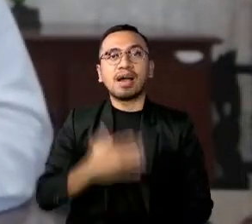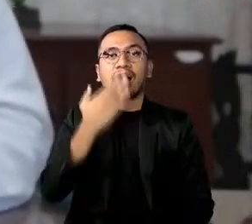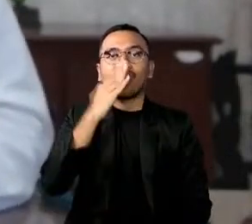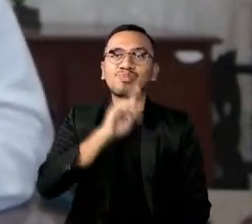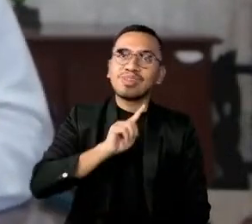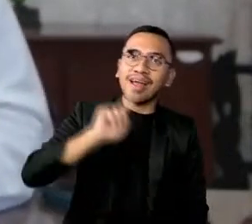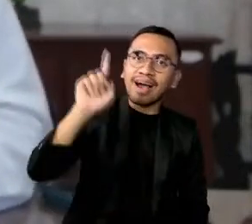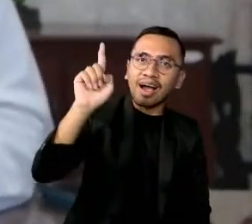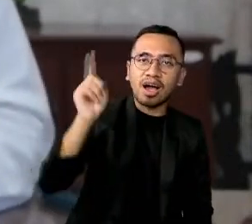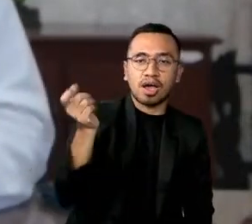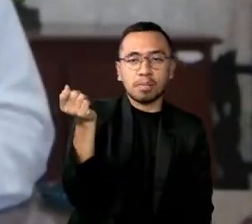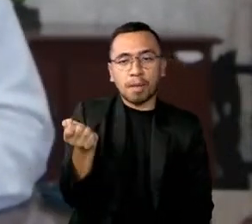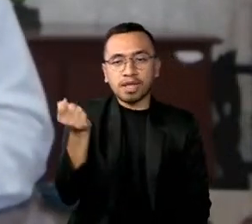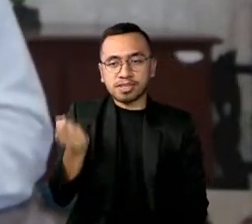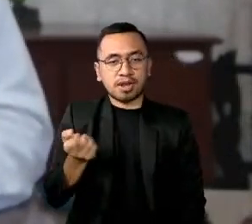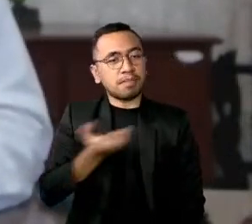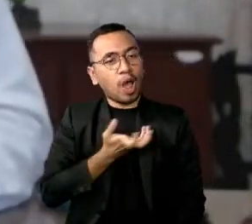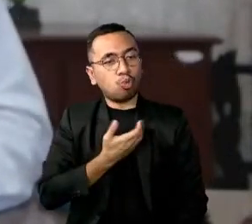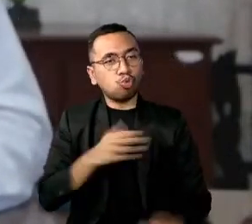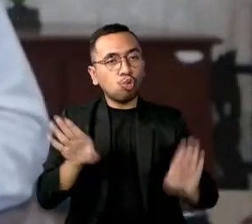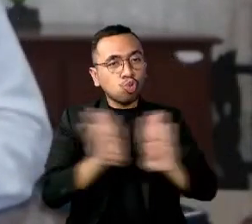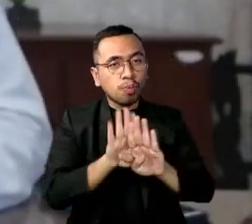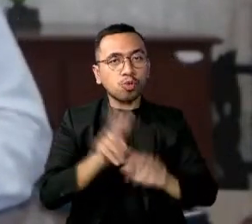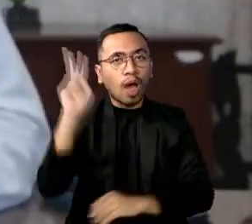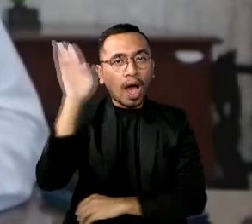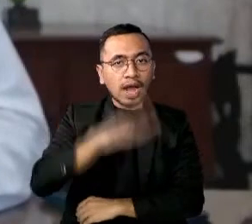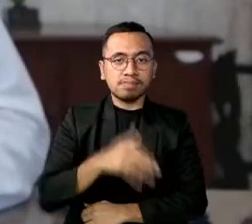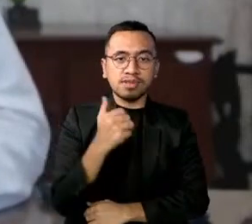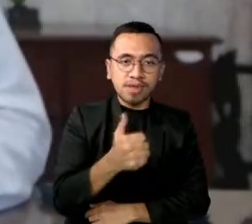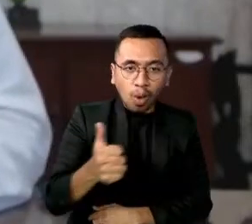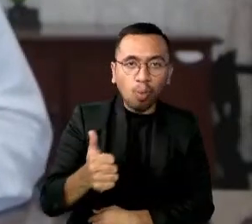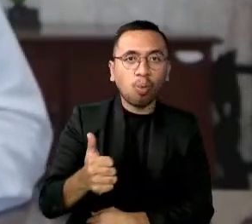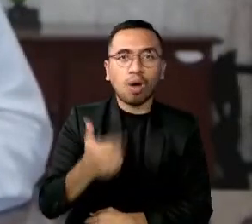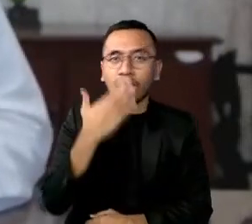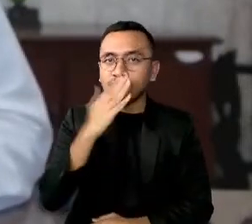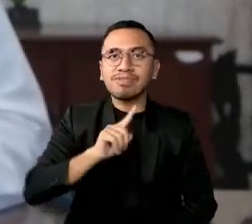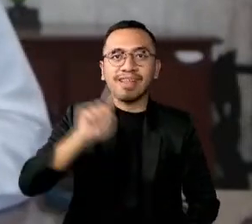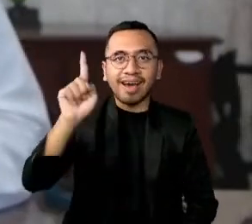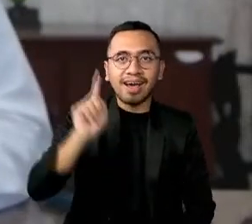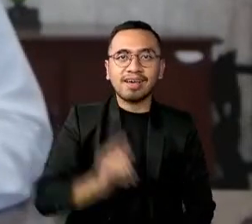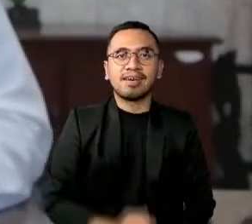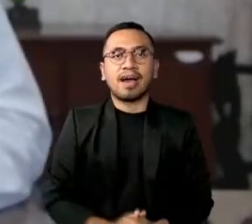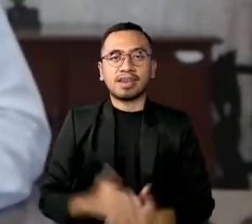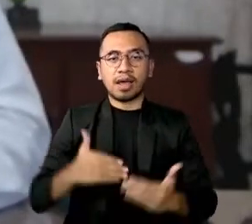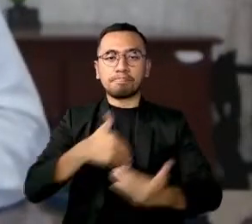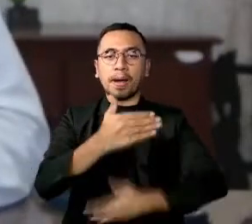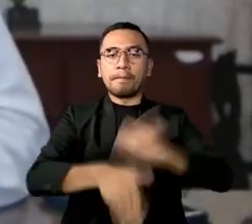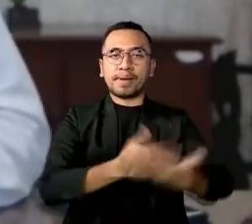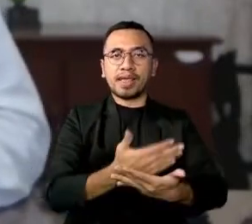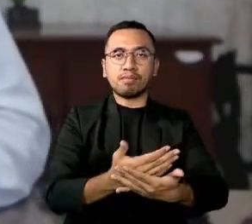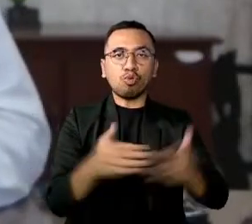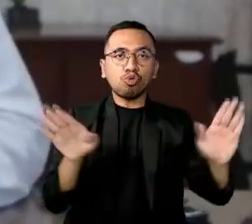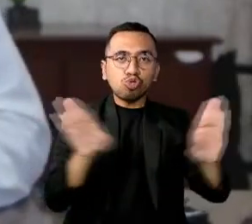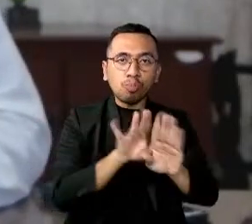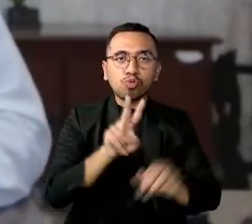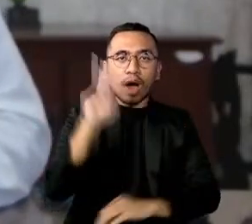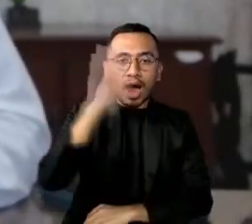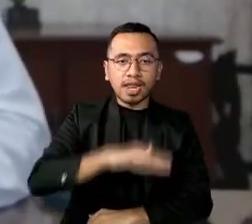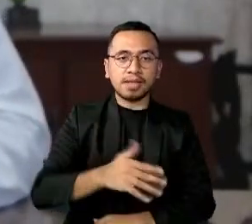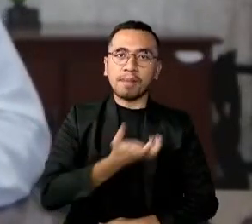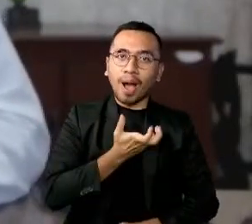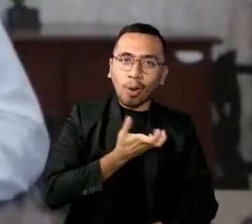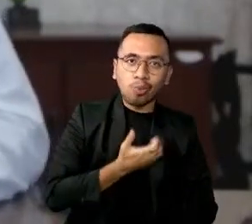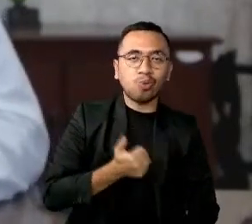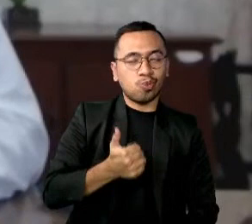sanggup untuk ubah libur dua hari itu tutupnya sudah sanggup sebagian industri sudah sanggup kemudian masyarakat